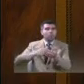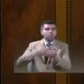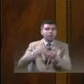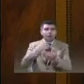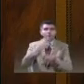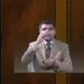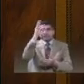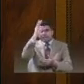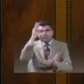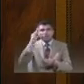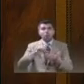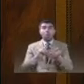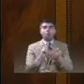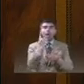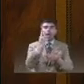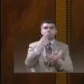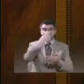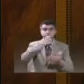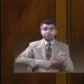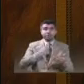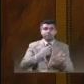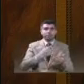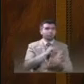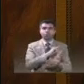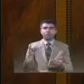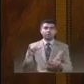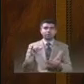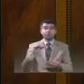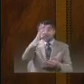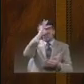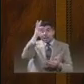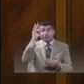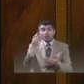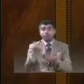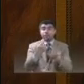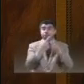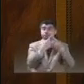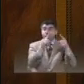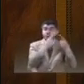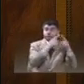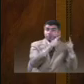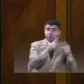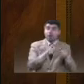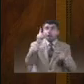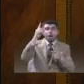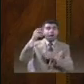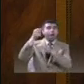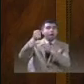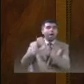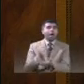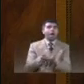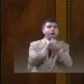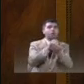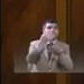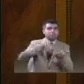اللي كيعملها الإنسان فقط. أنا كنآمن باللي السياسة هي سبب من الإنسان وهي توفيق من الله،